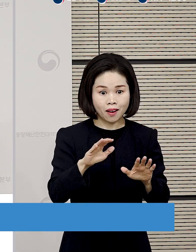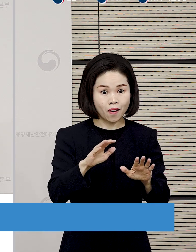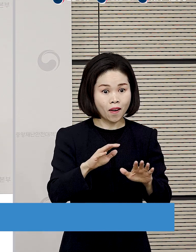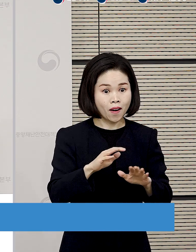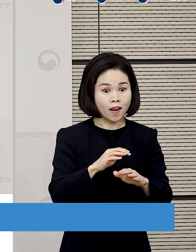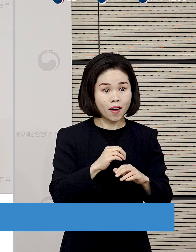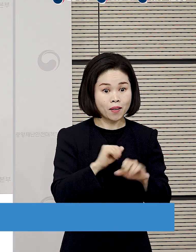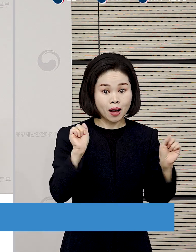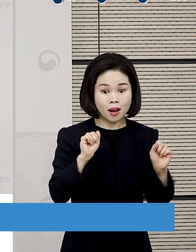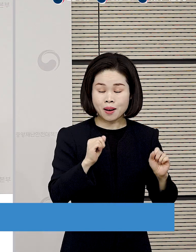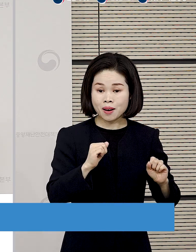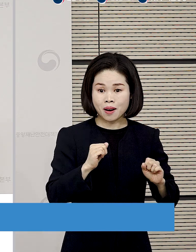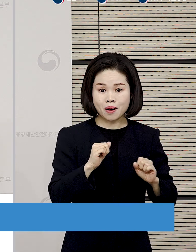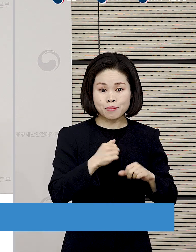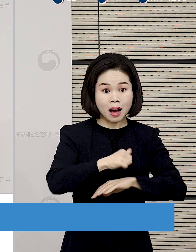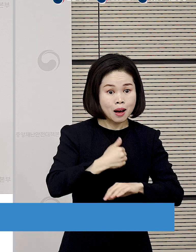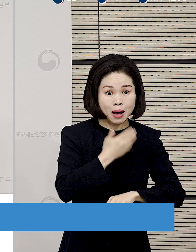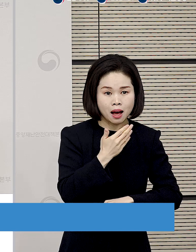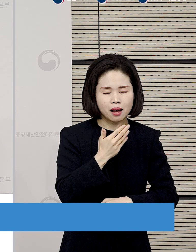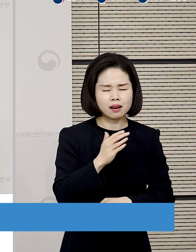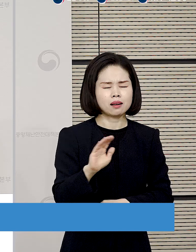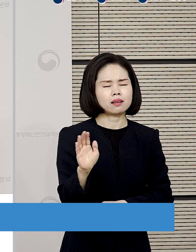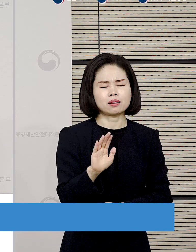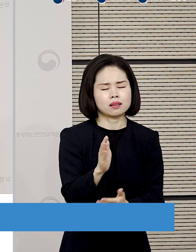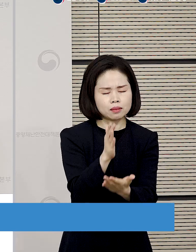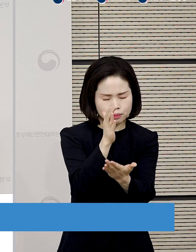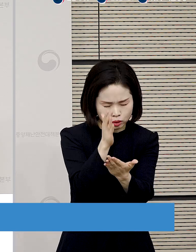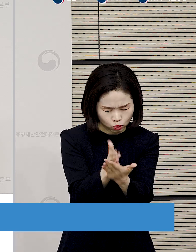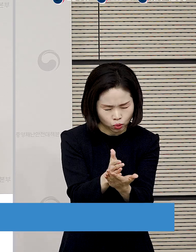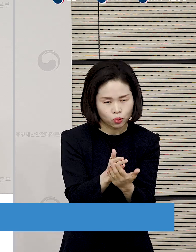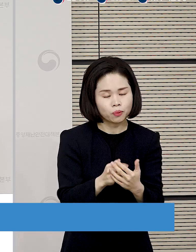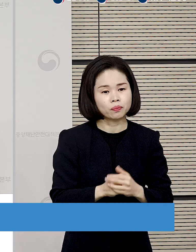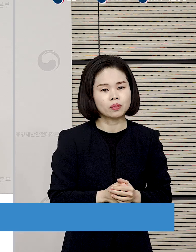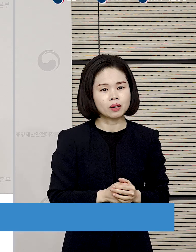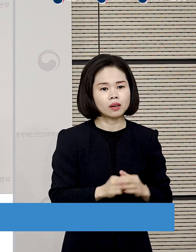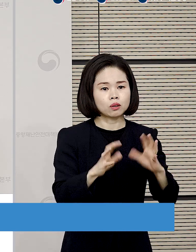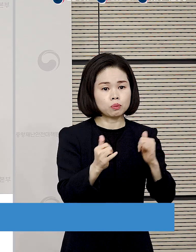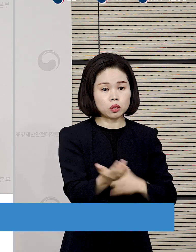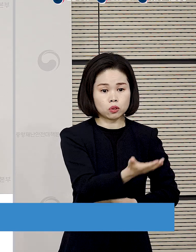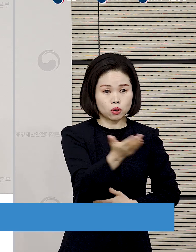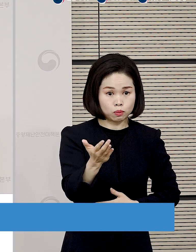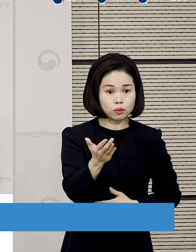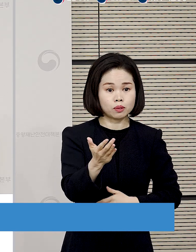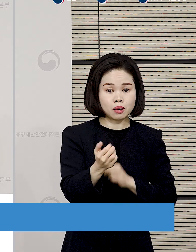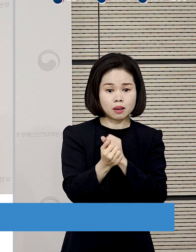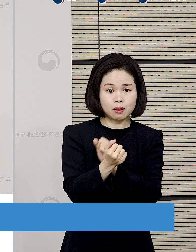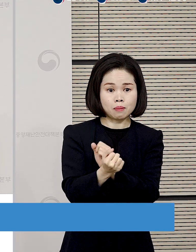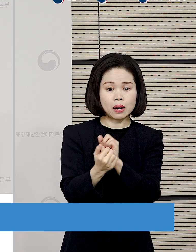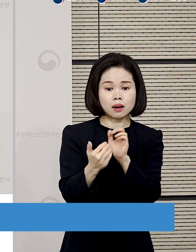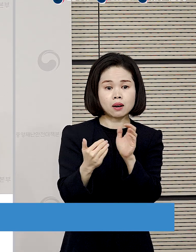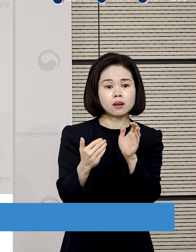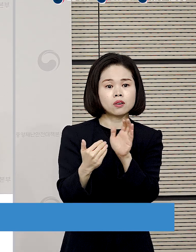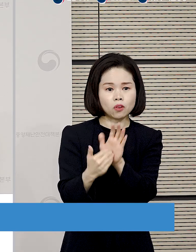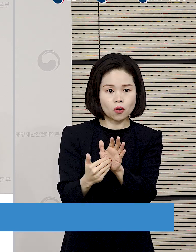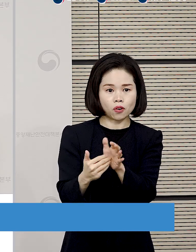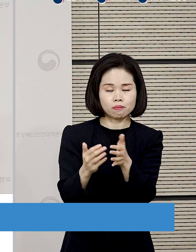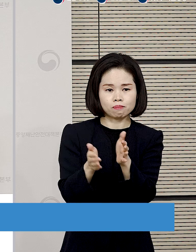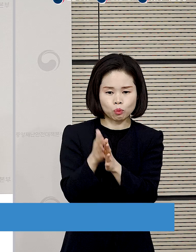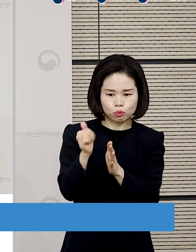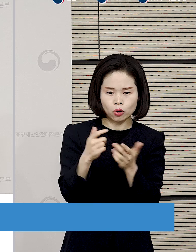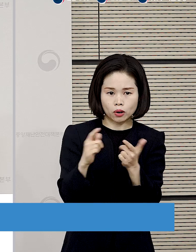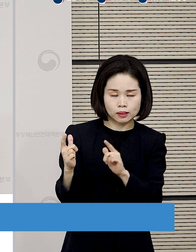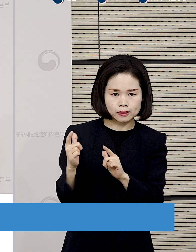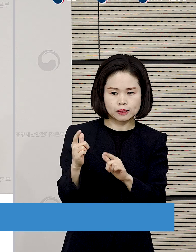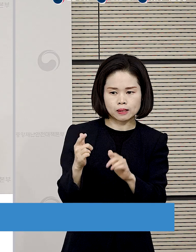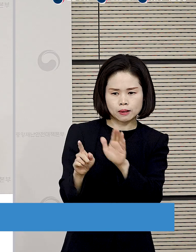지표가 이제 경계를 늦춰야 된다라는 그러한 신호로 받아들여지지 않고 국민 여러분들께서 방역당국의